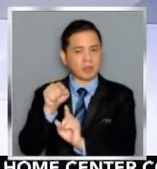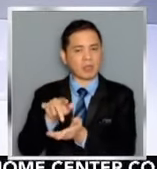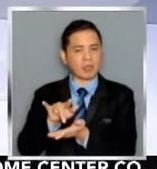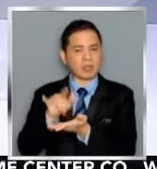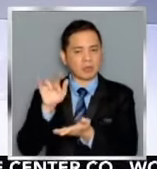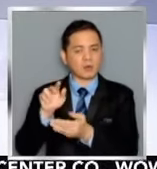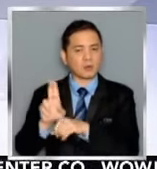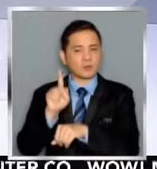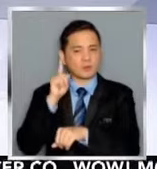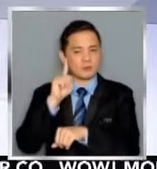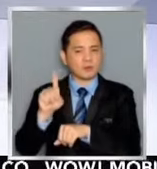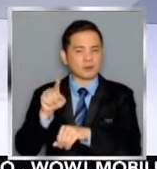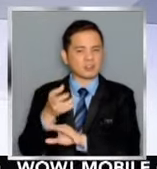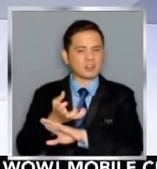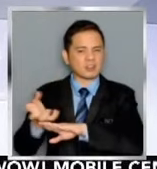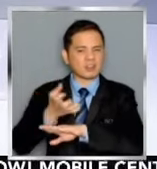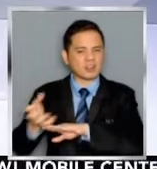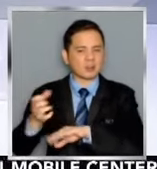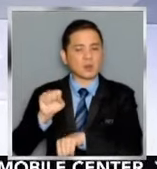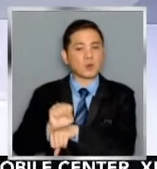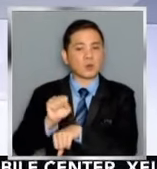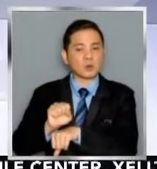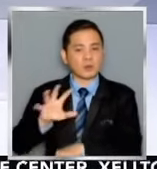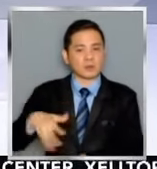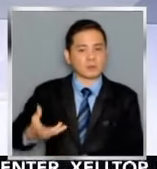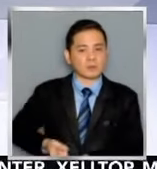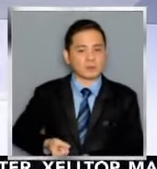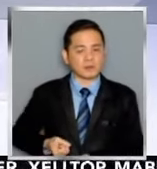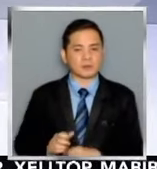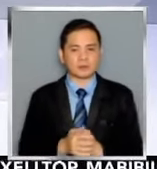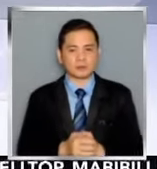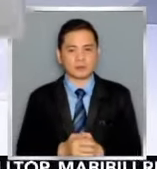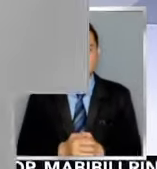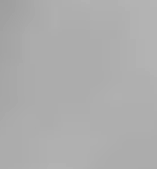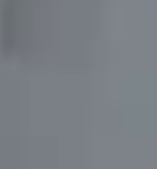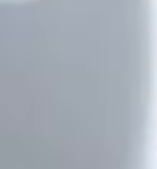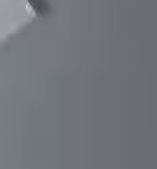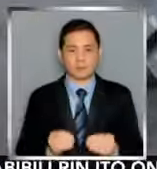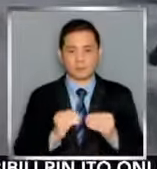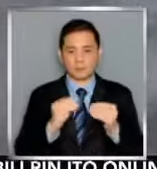OFW roon na kailan ding iligtas. Nakatutok si Jonathan Andal.